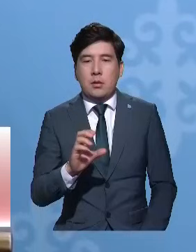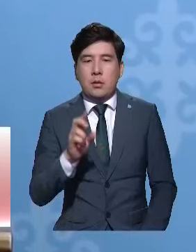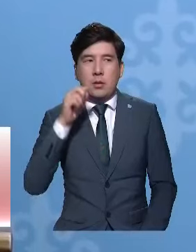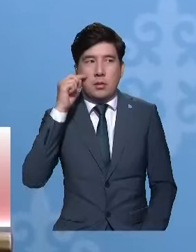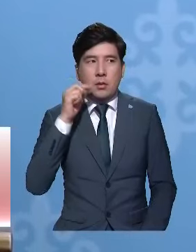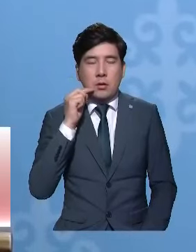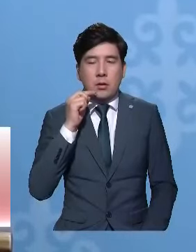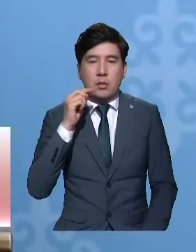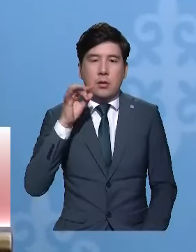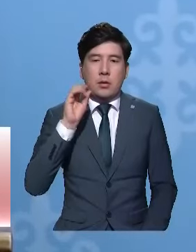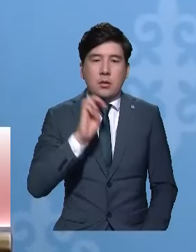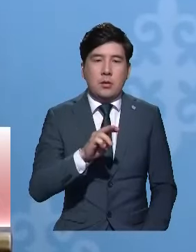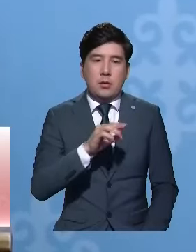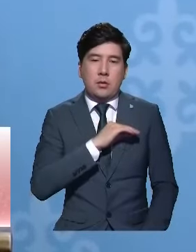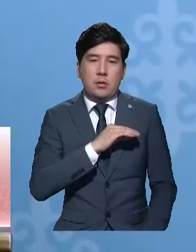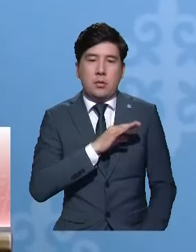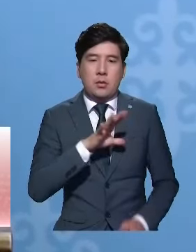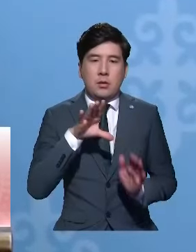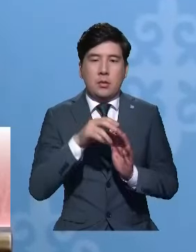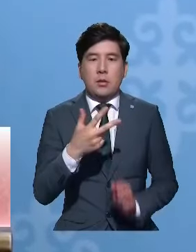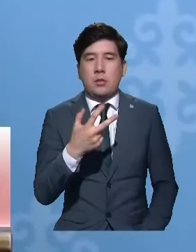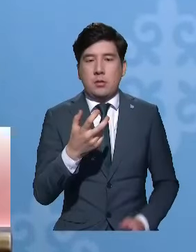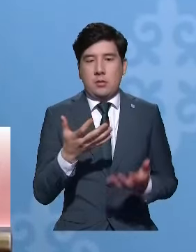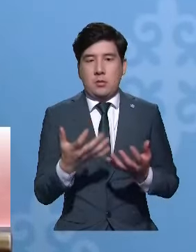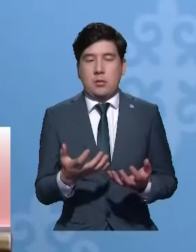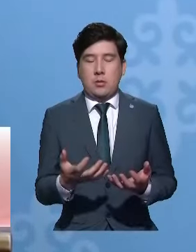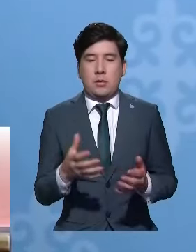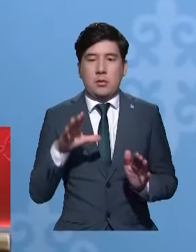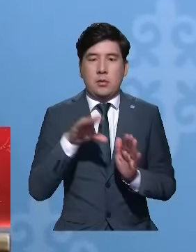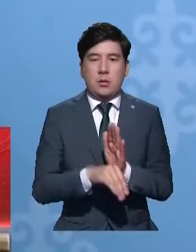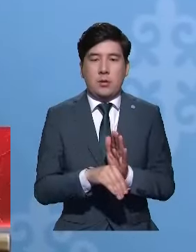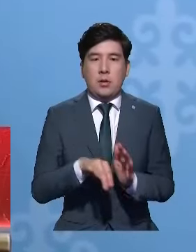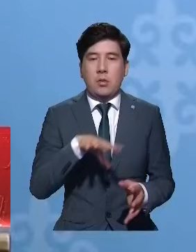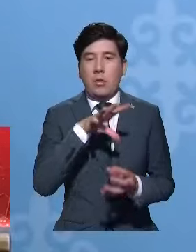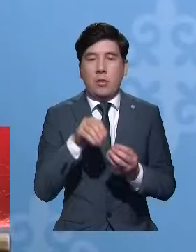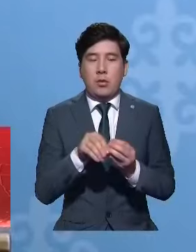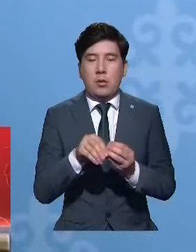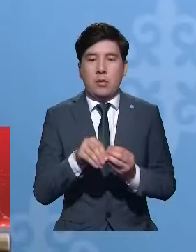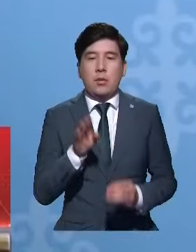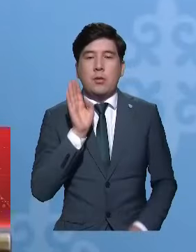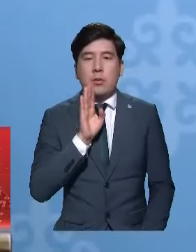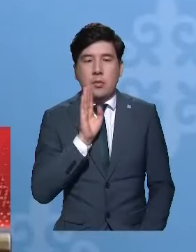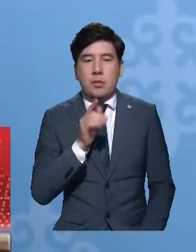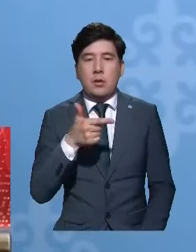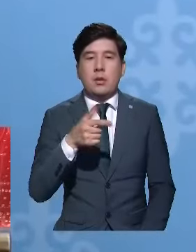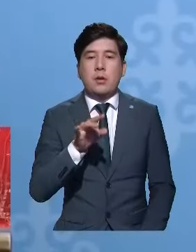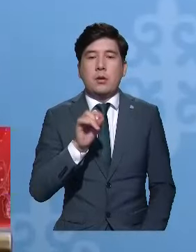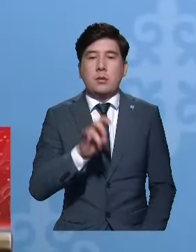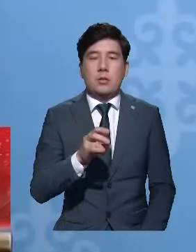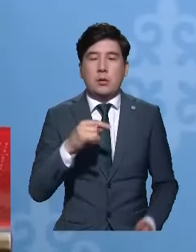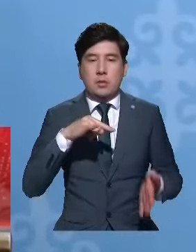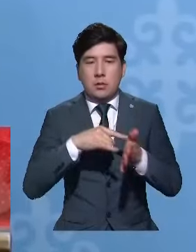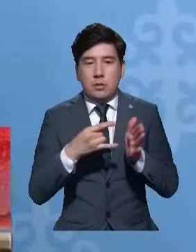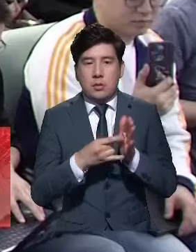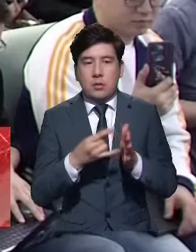с товарами кыргызского производства, всего 300 тонн. В эти товары вошли вода, рис, гречневая крупа, печенье, конфеты,